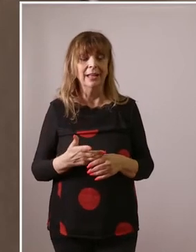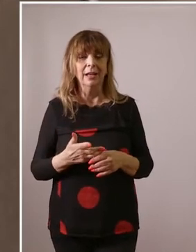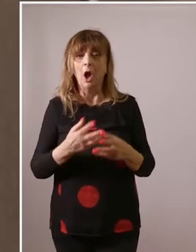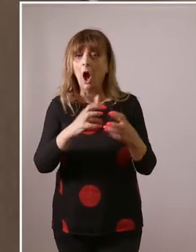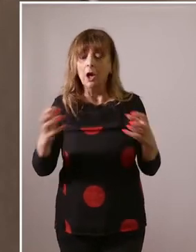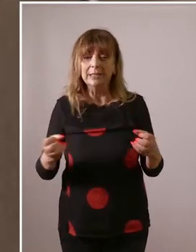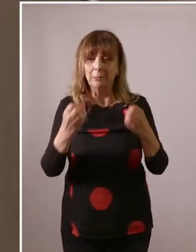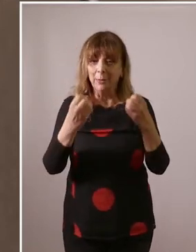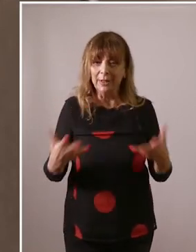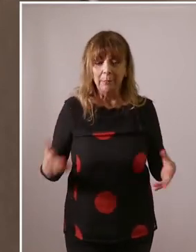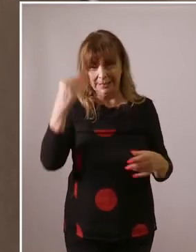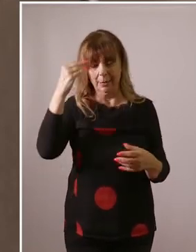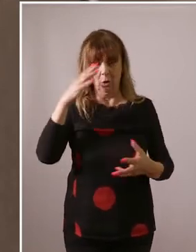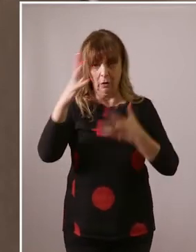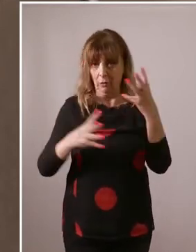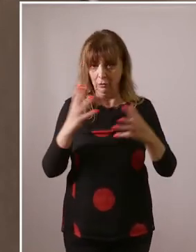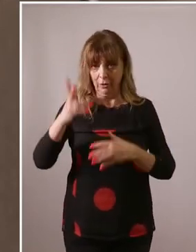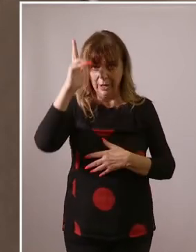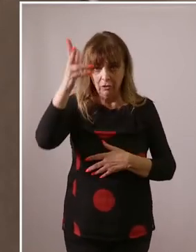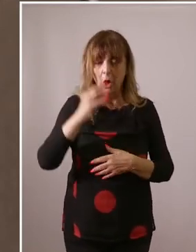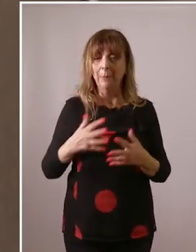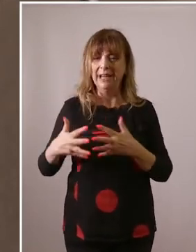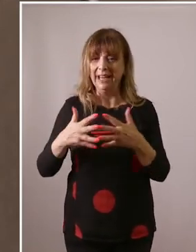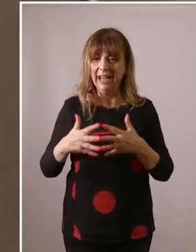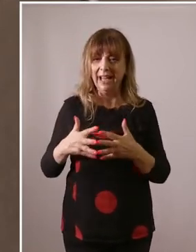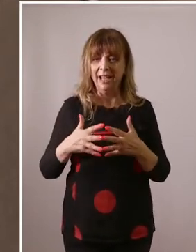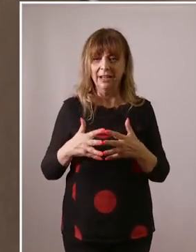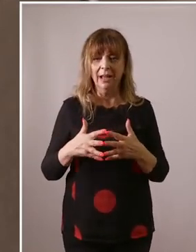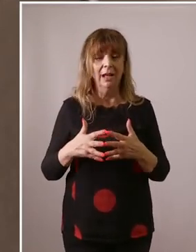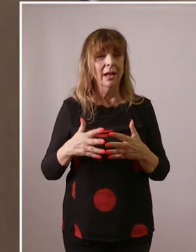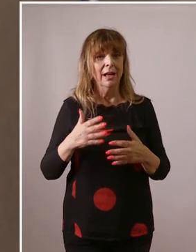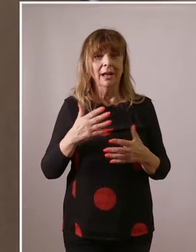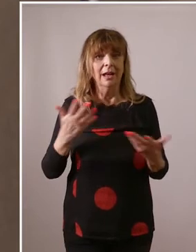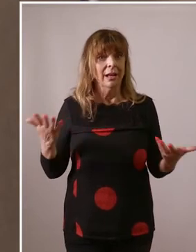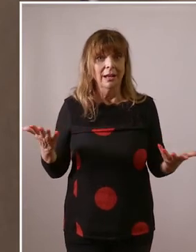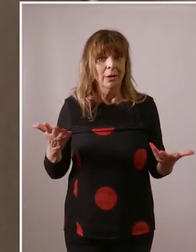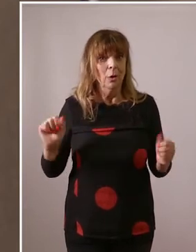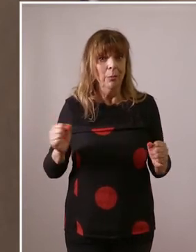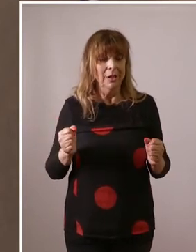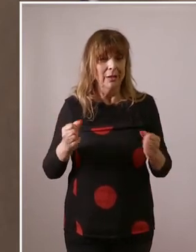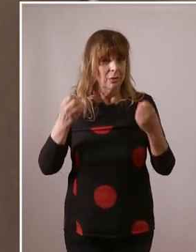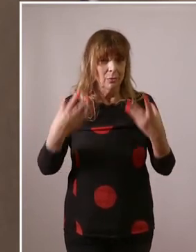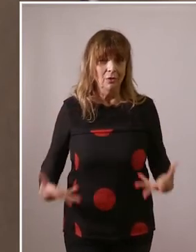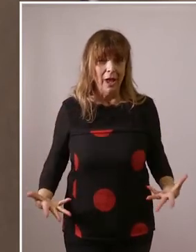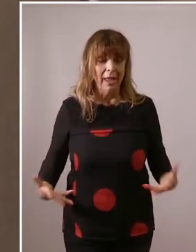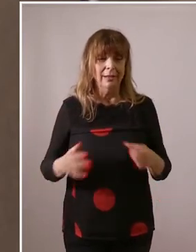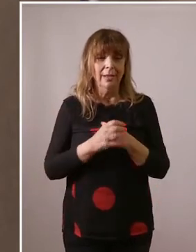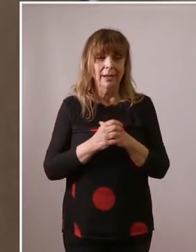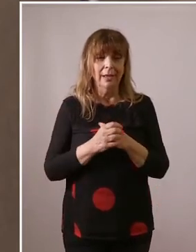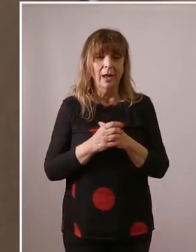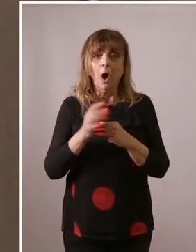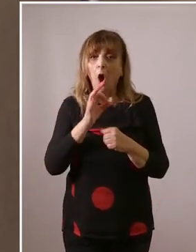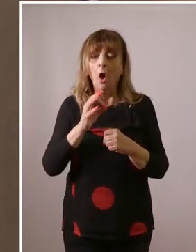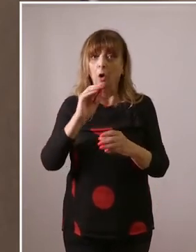pensate alla rivoluzione francese e americana non si sarebbero potuti verificare o non avrebbero avuto quel tipo di